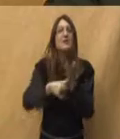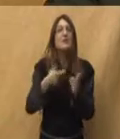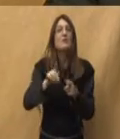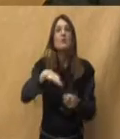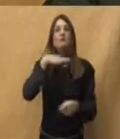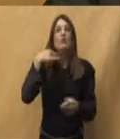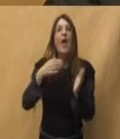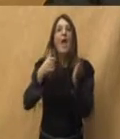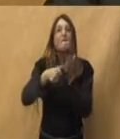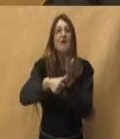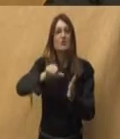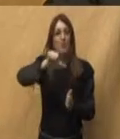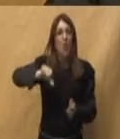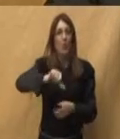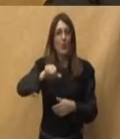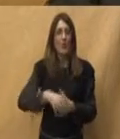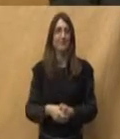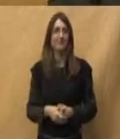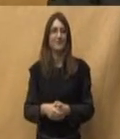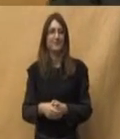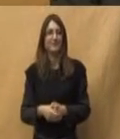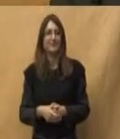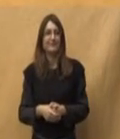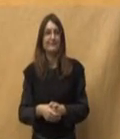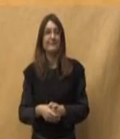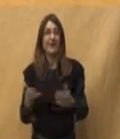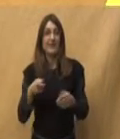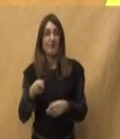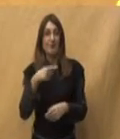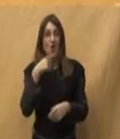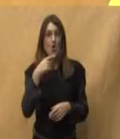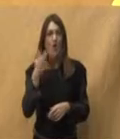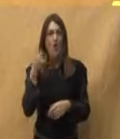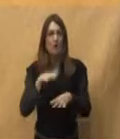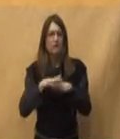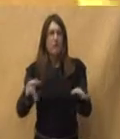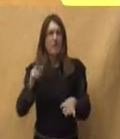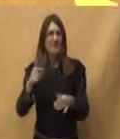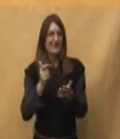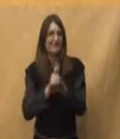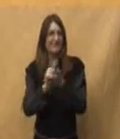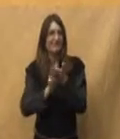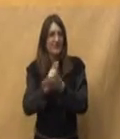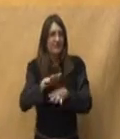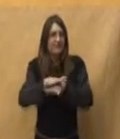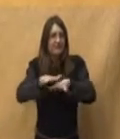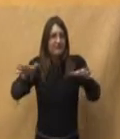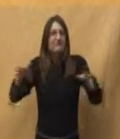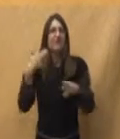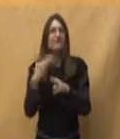ulje. Doktor Kulijer, kad smo govorili o pošastima tih civilizacijskih bolesti, spomenuli